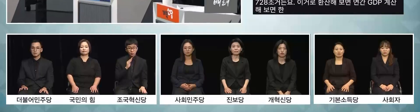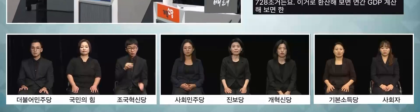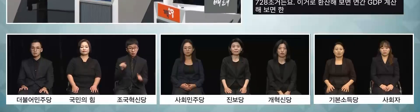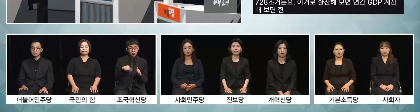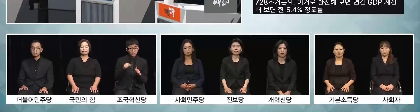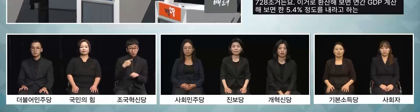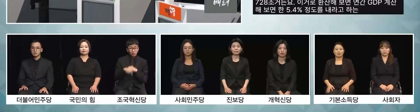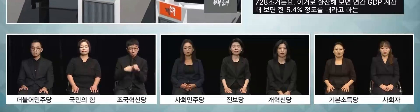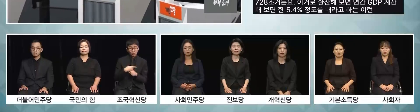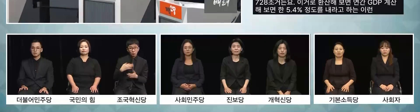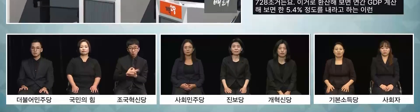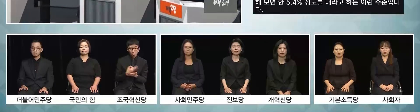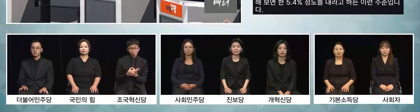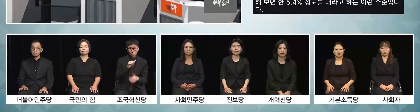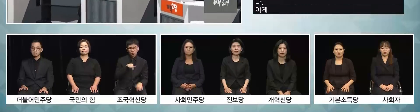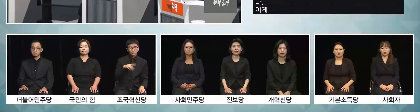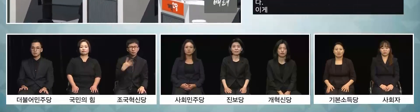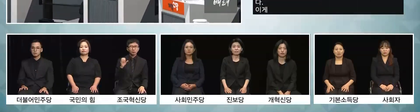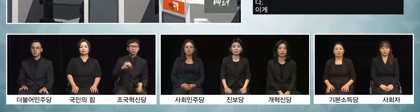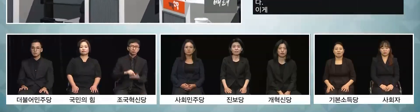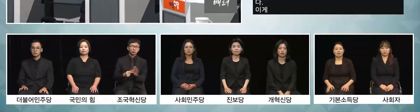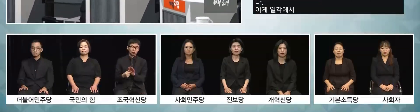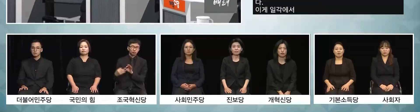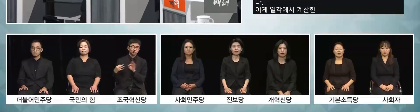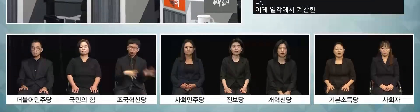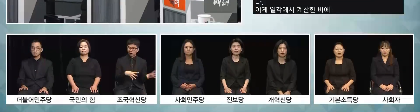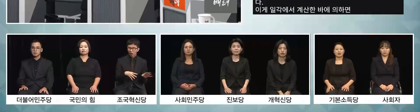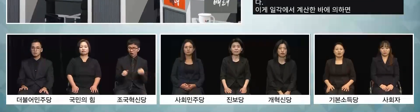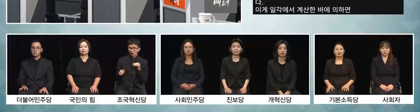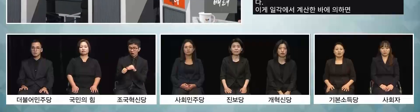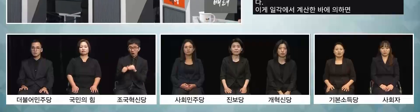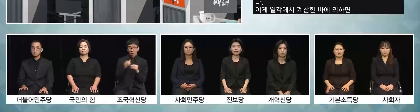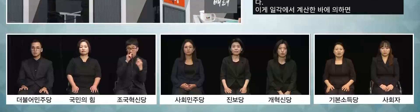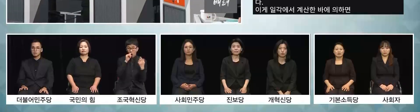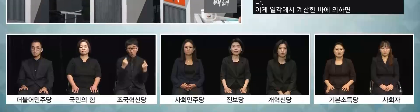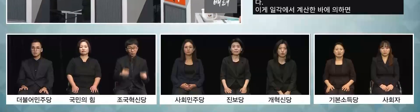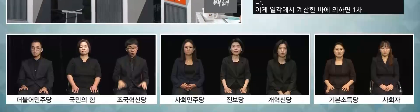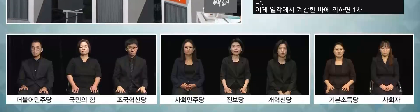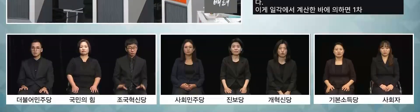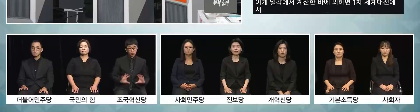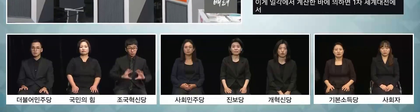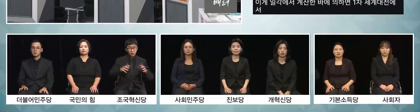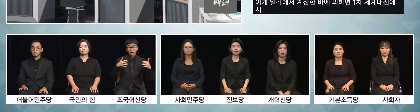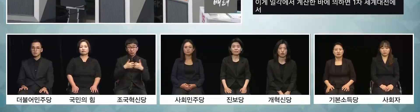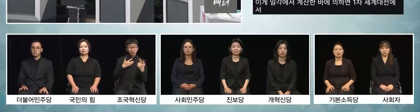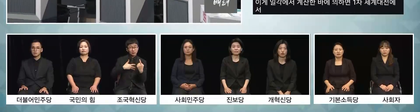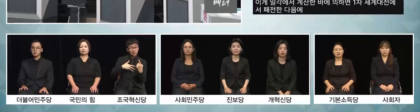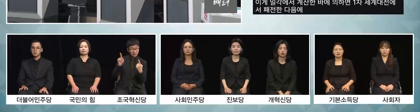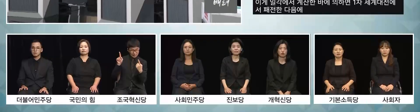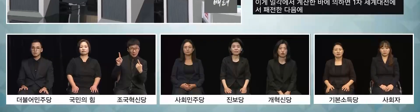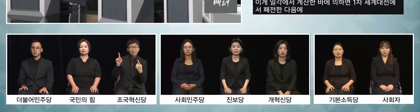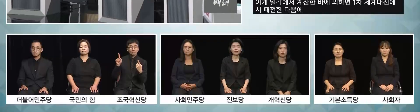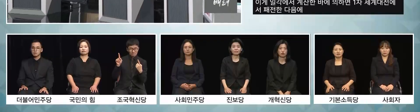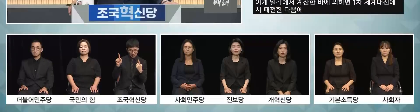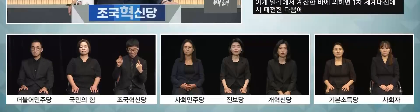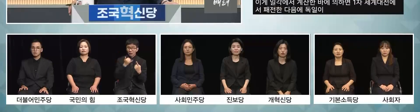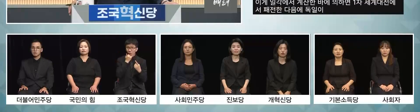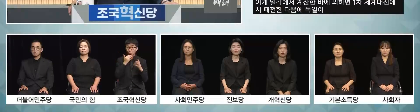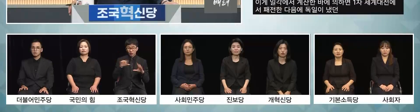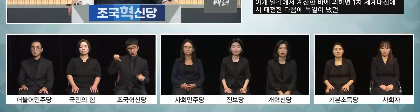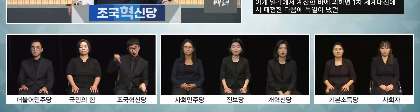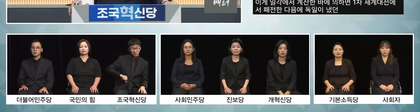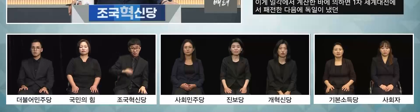이런 수준입니다. 이게 일각에서 계산한 바에 의하면 1차 세계대전에서 패전한 다음에 독일이 냈던